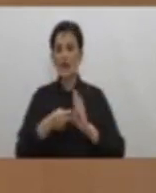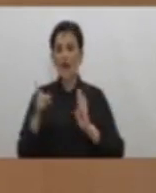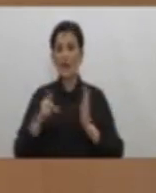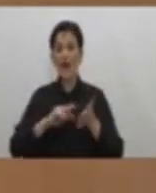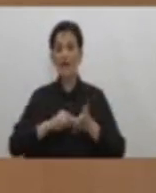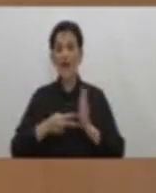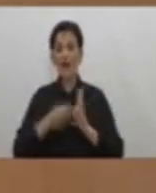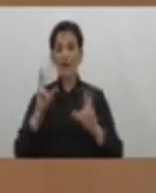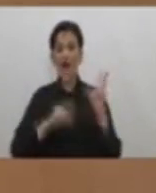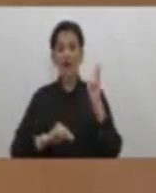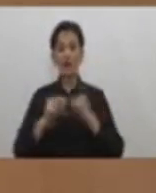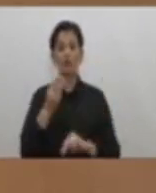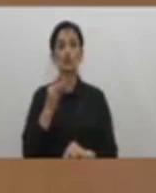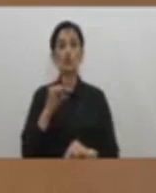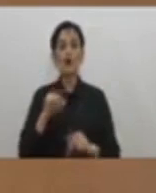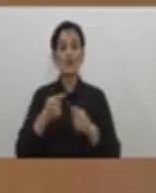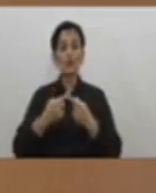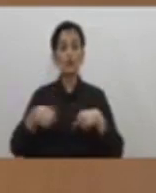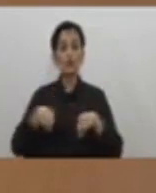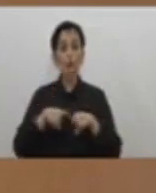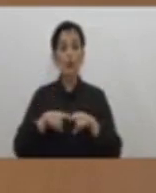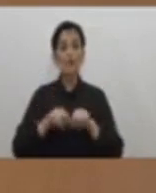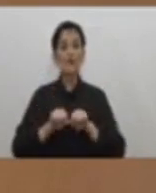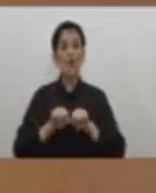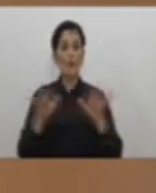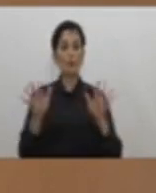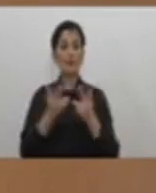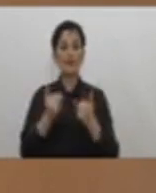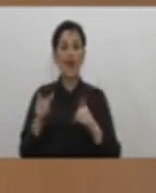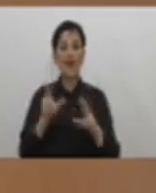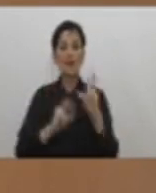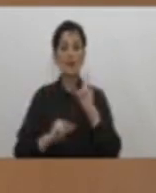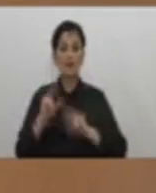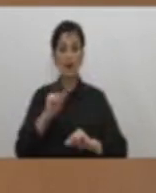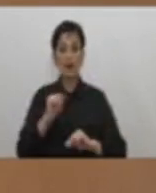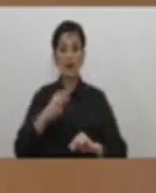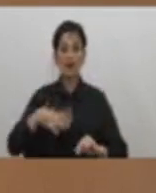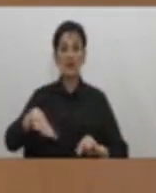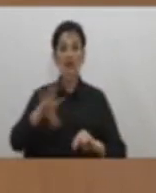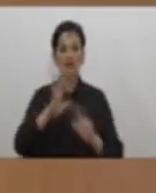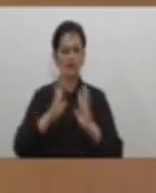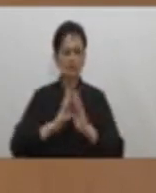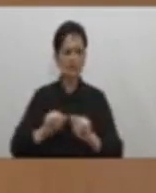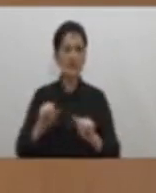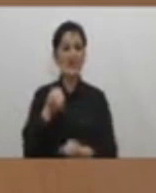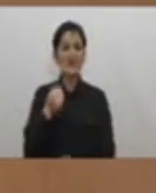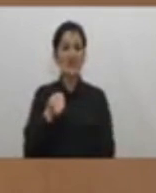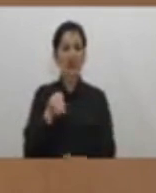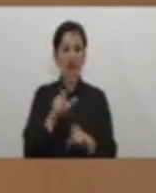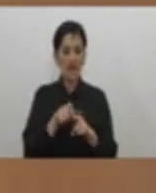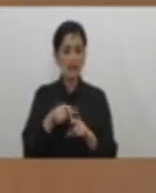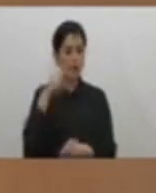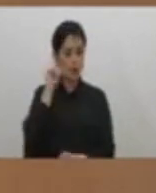რომელიც ითვალისწინებს შულავერის კომიტეტის გამომზეურებას და რომელიც ითვალისწინებს ქვეყნის წალეკვას ეს იყო ტერმინი რომელიც გუშინ